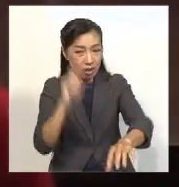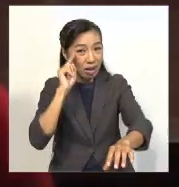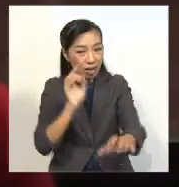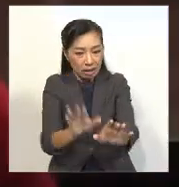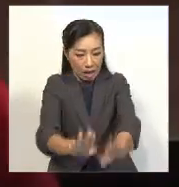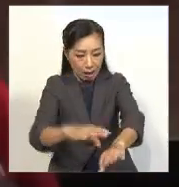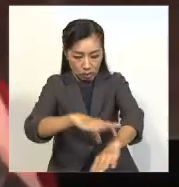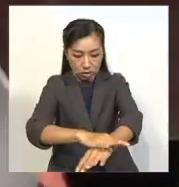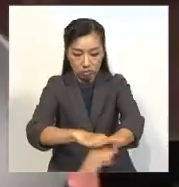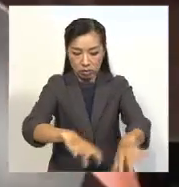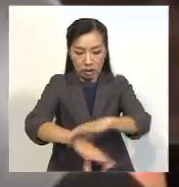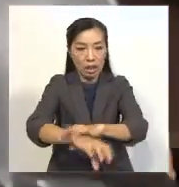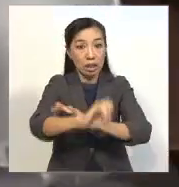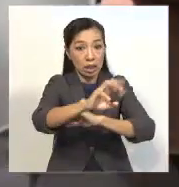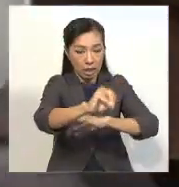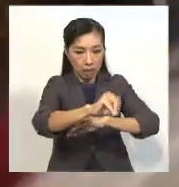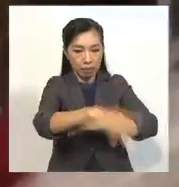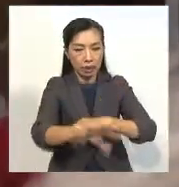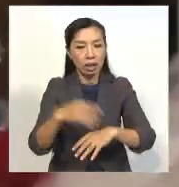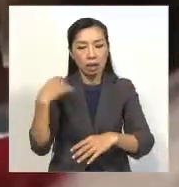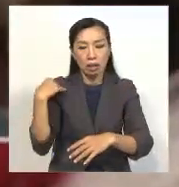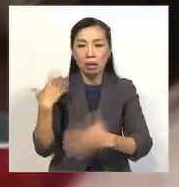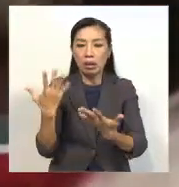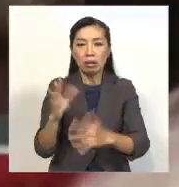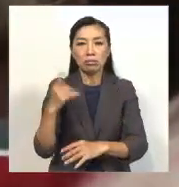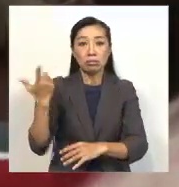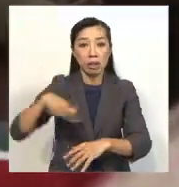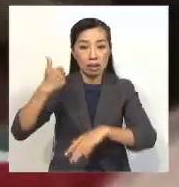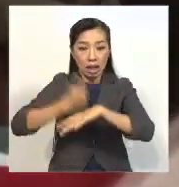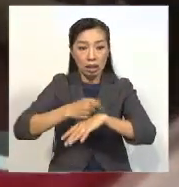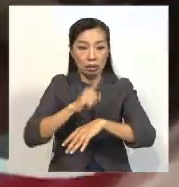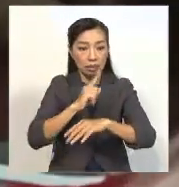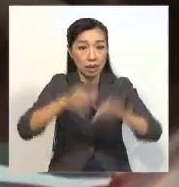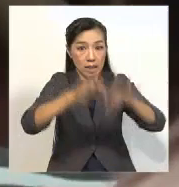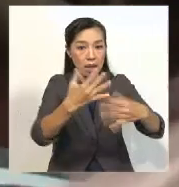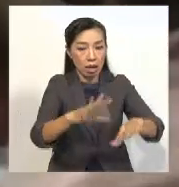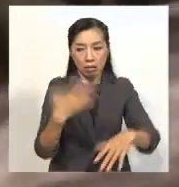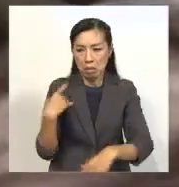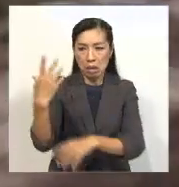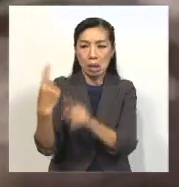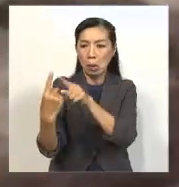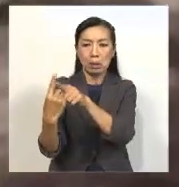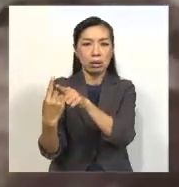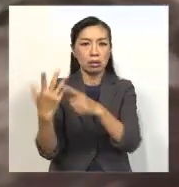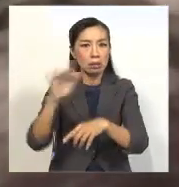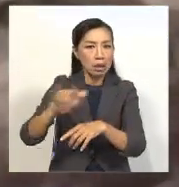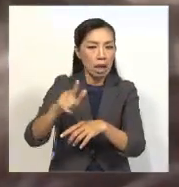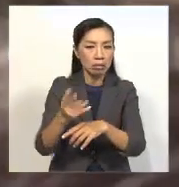4เมื่อสิ้นสุดเวลาราชการศาลแล้วไม่มีญาติหรือว่าบุคคลใดมายื่นคำร้องแล้วก็หลักทรัพย์ขอประกันตัว